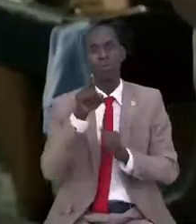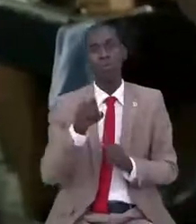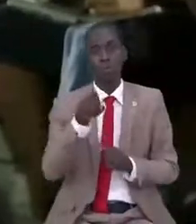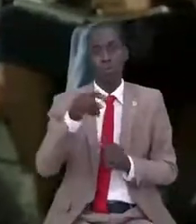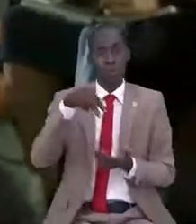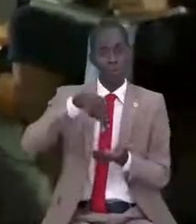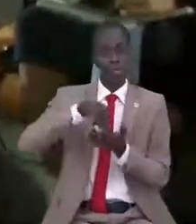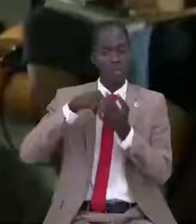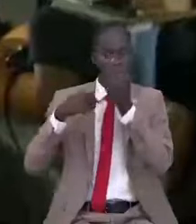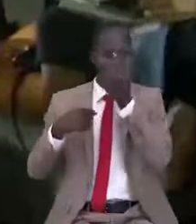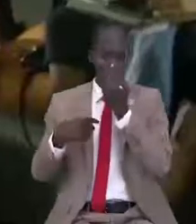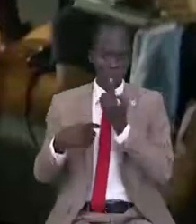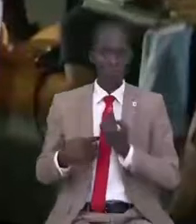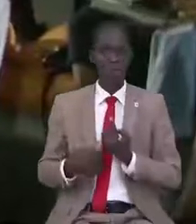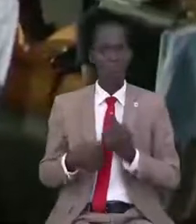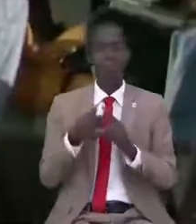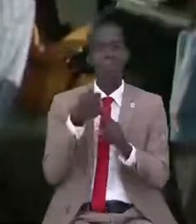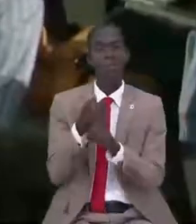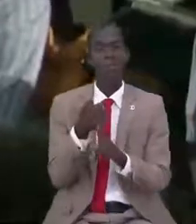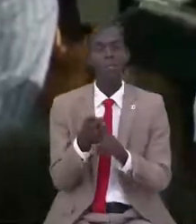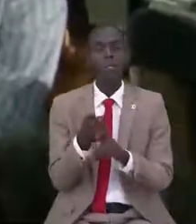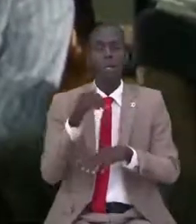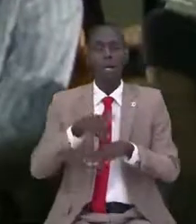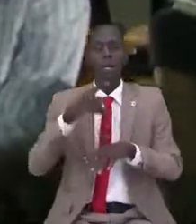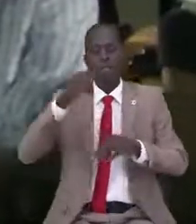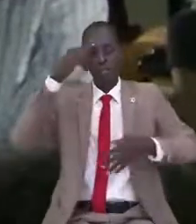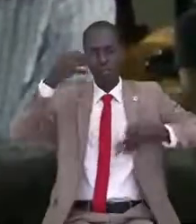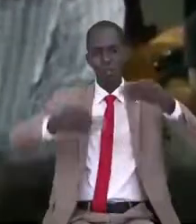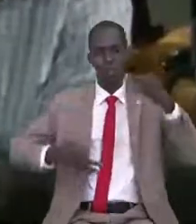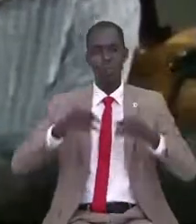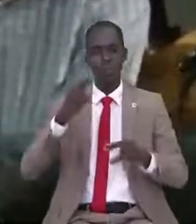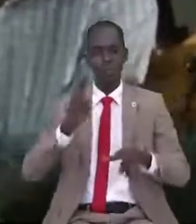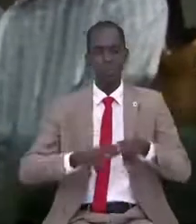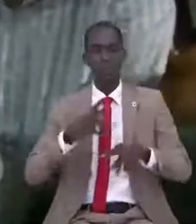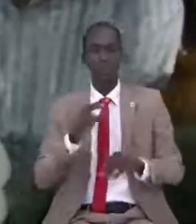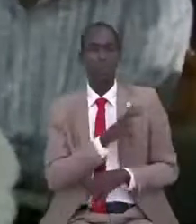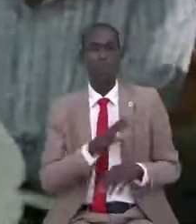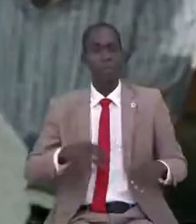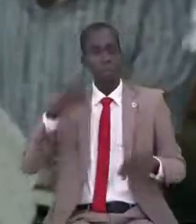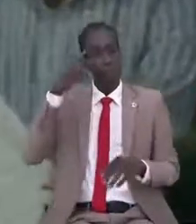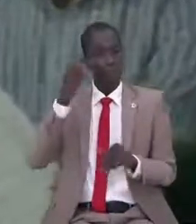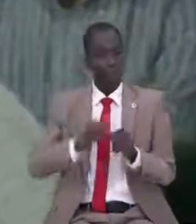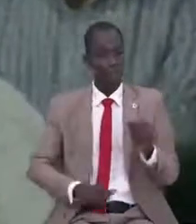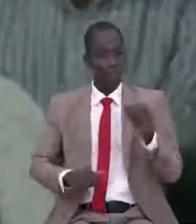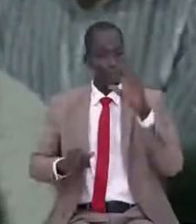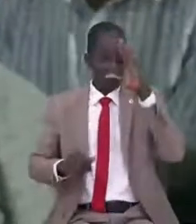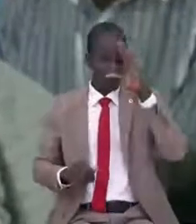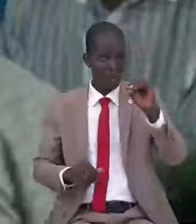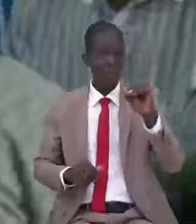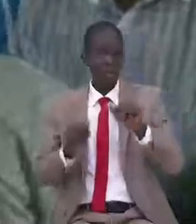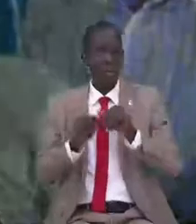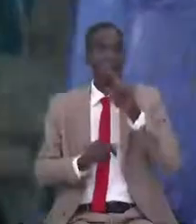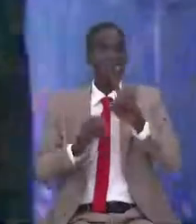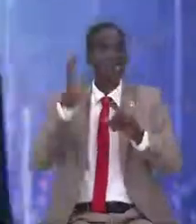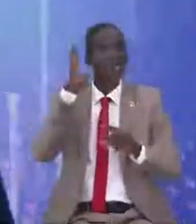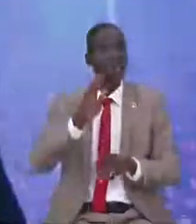ton fardeau avec toi. Tu seras tout seul, debout, devant le jugement de Christ. Car chacun portera